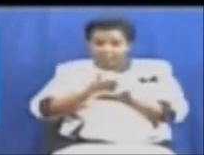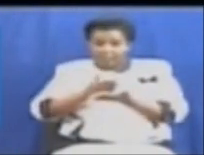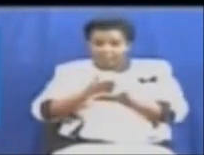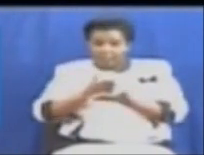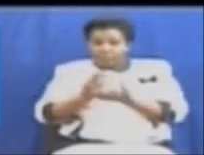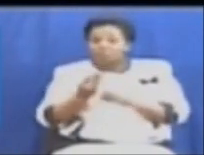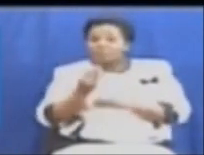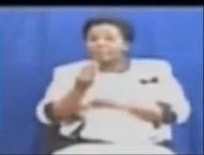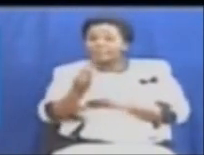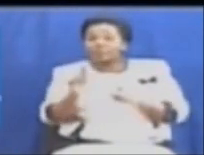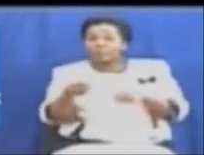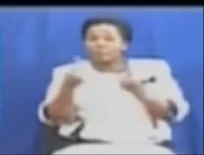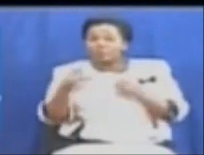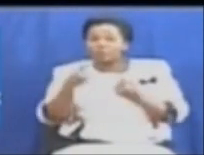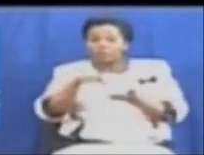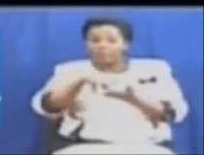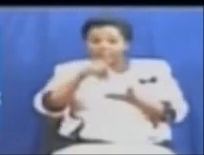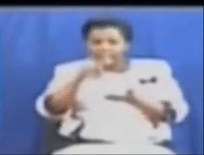ufumbuzi. Asante.